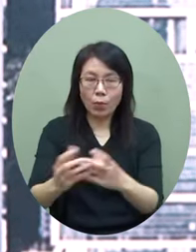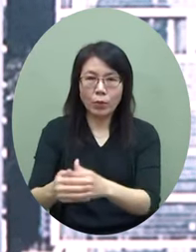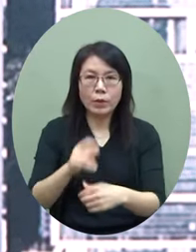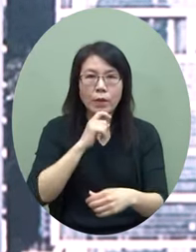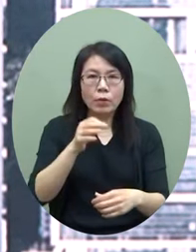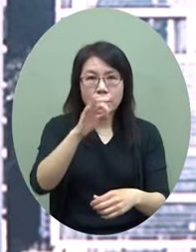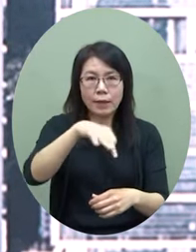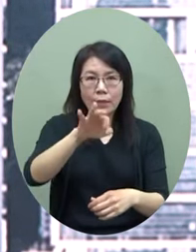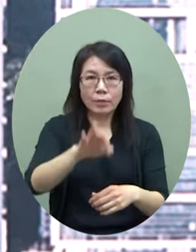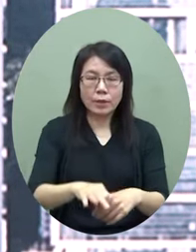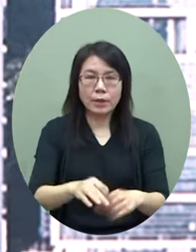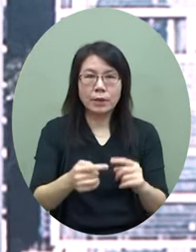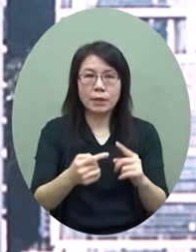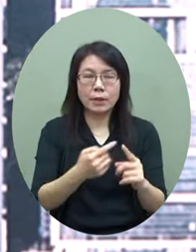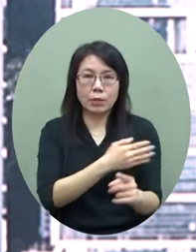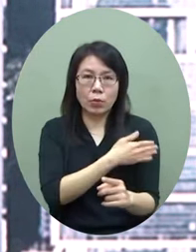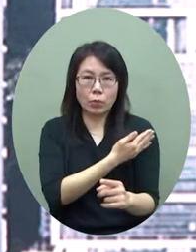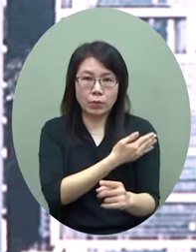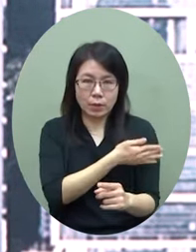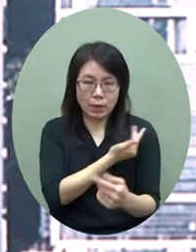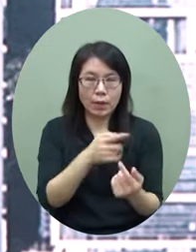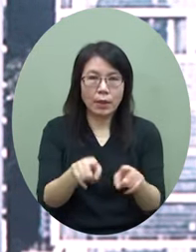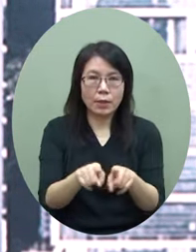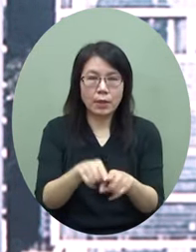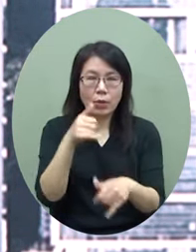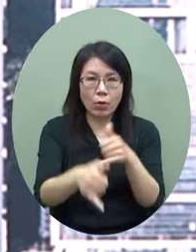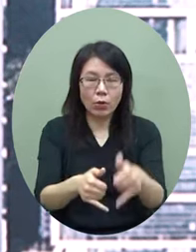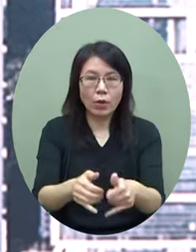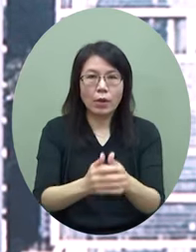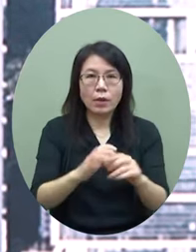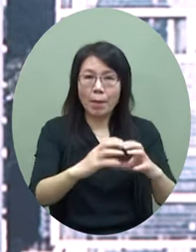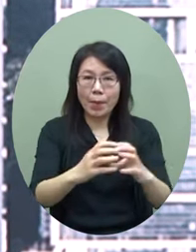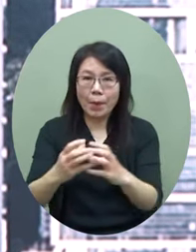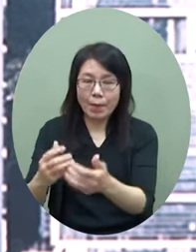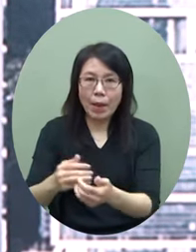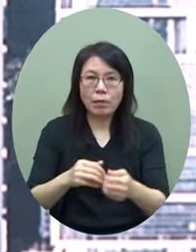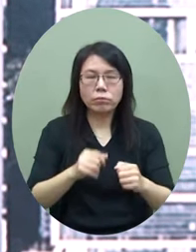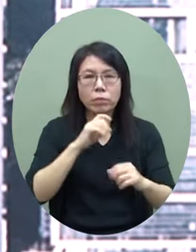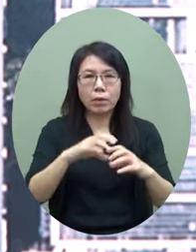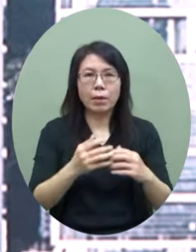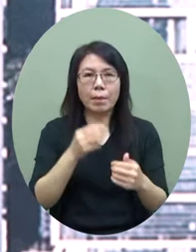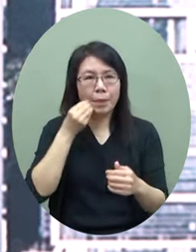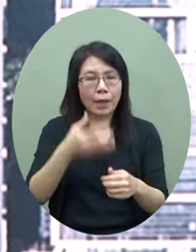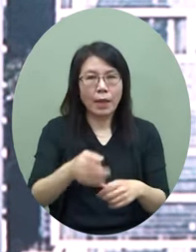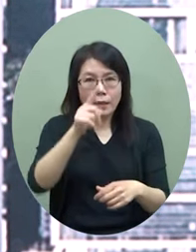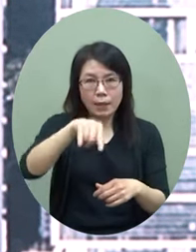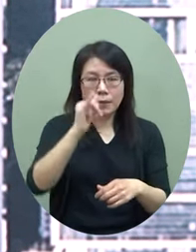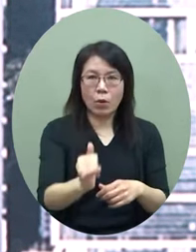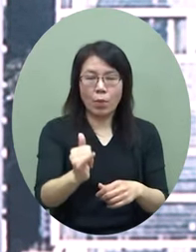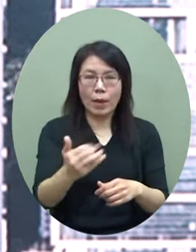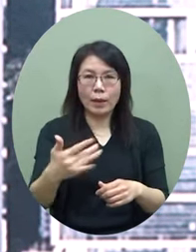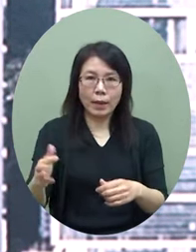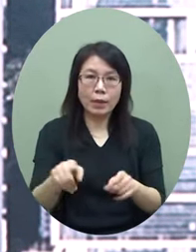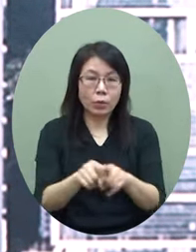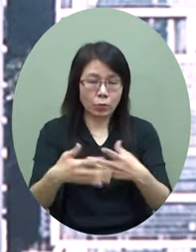過三千個同事參加其中幾支紀律部隊提供了超過一千六百多名